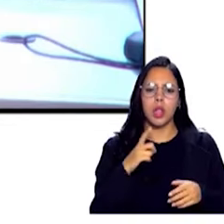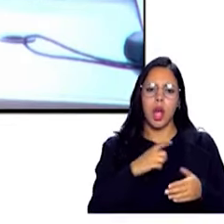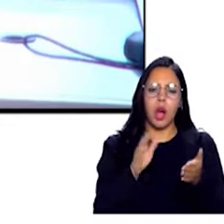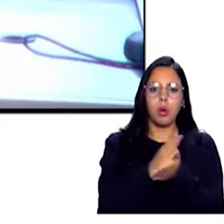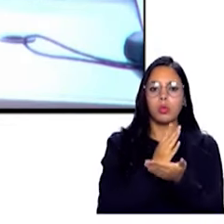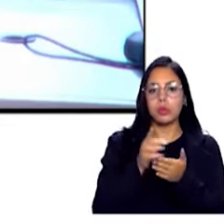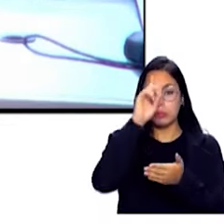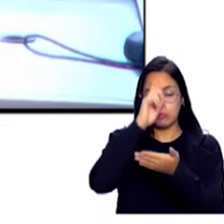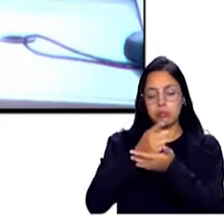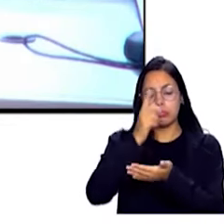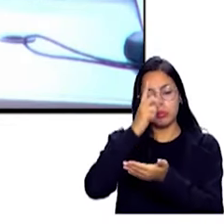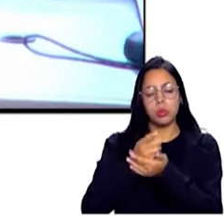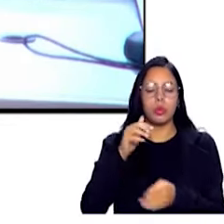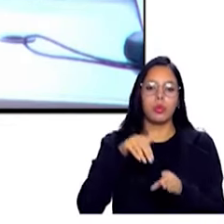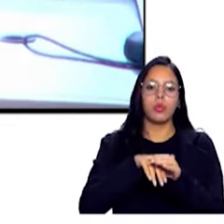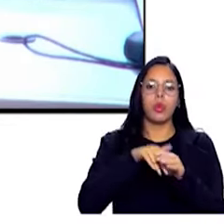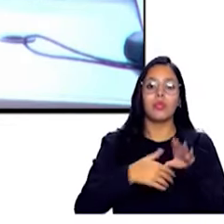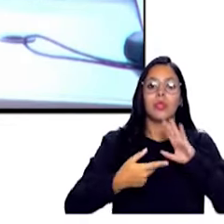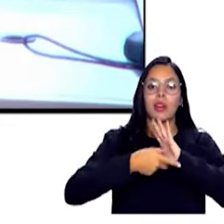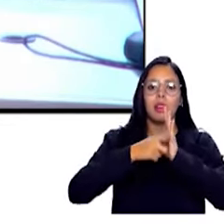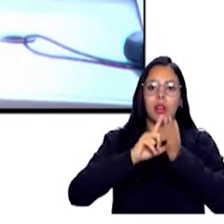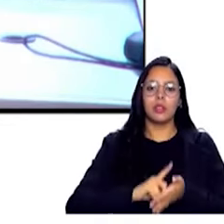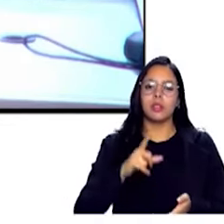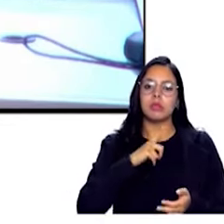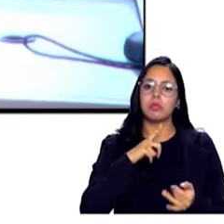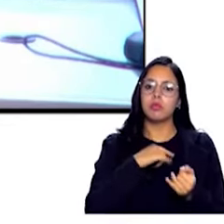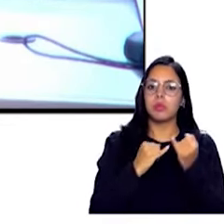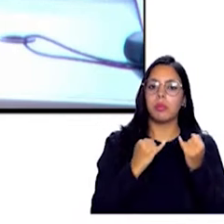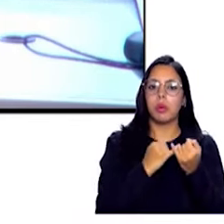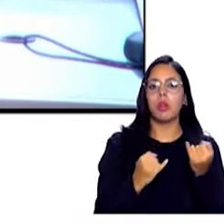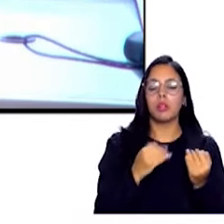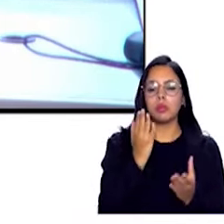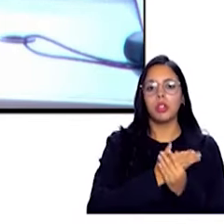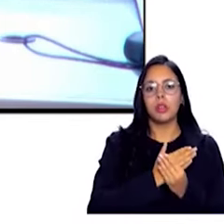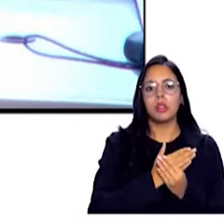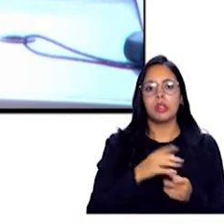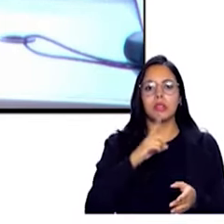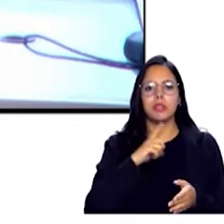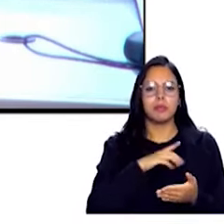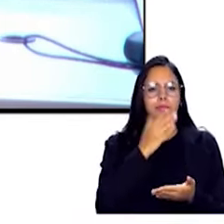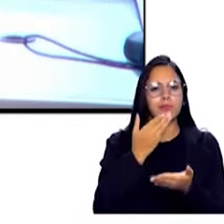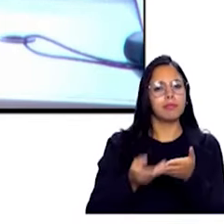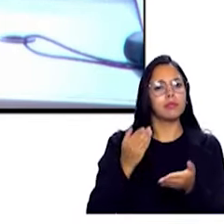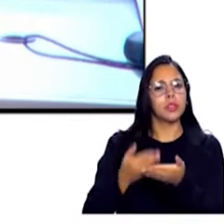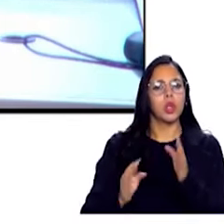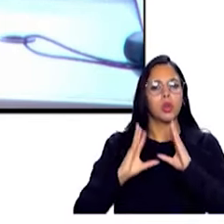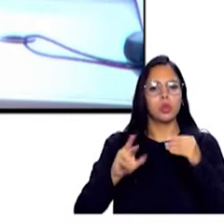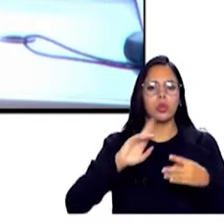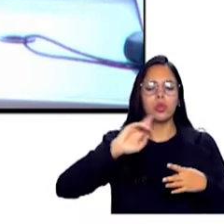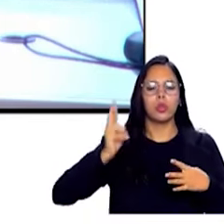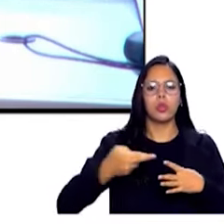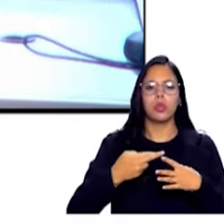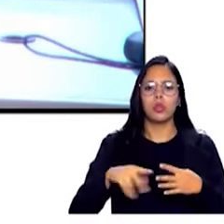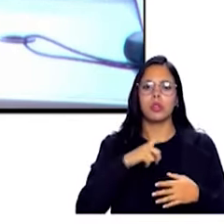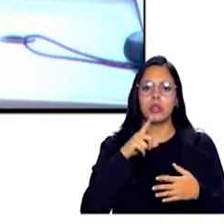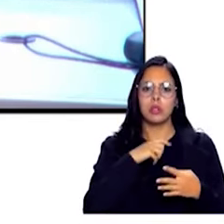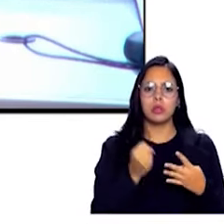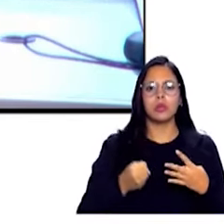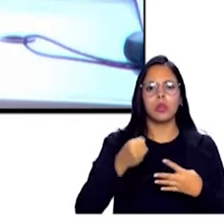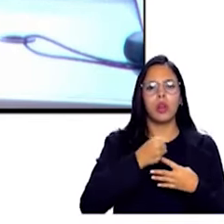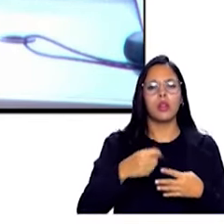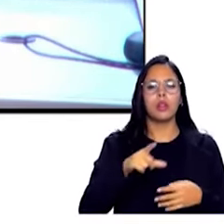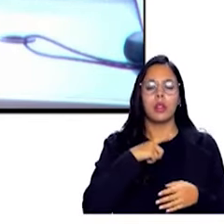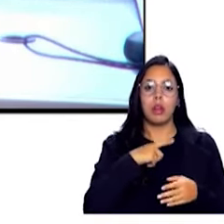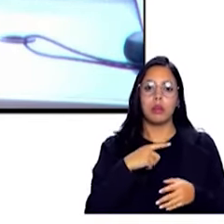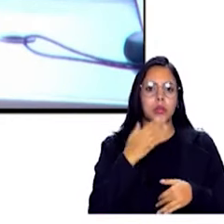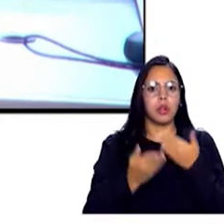filtrer avec l'idée que tous les recours à la cour de cassation peuvent ne pas être traités de la même façon ça veut Dire qu'il peut